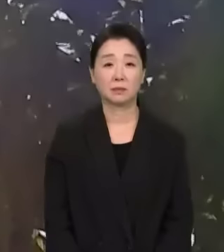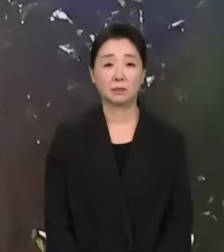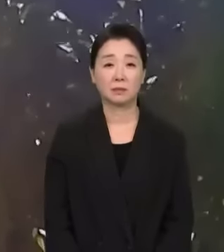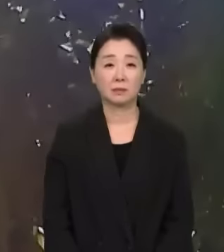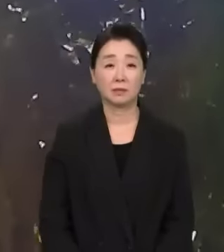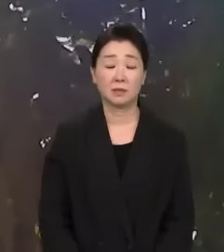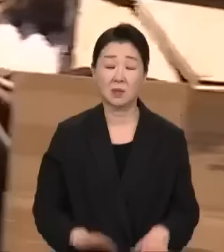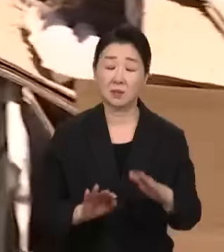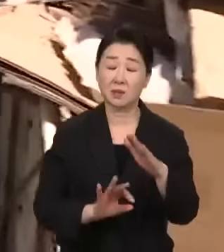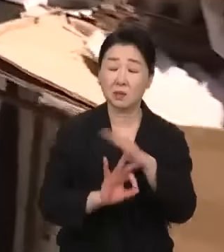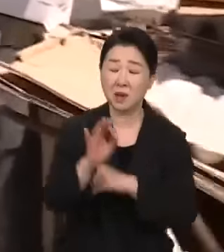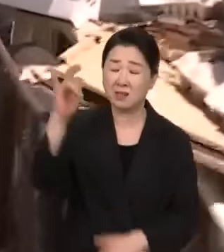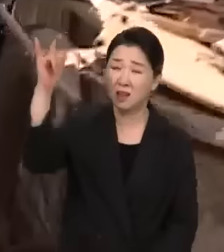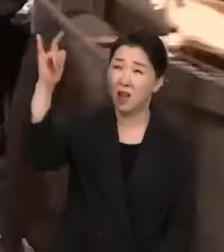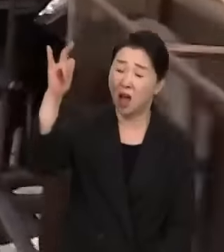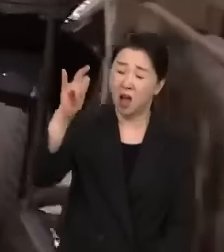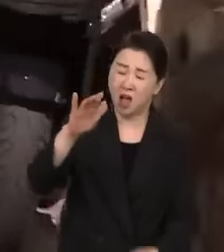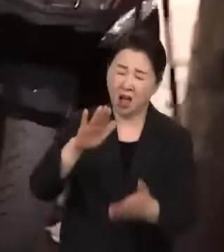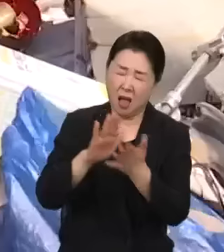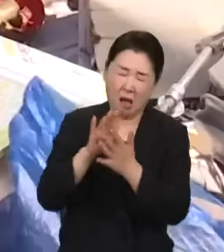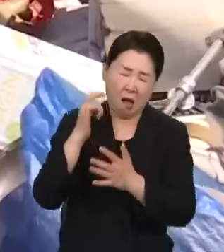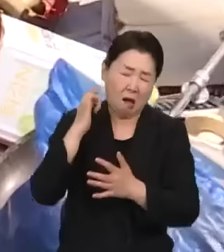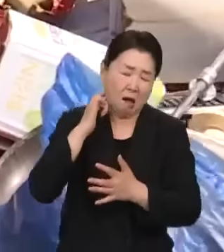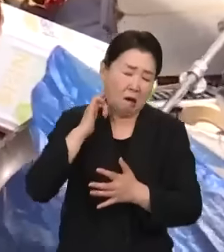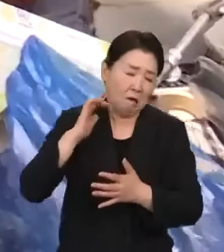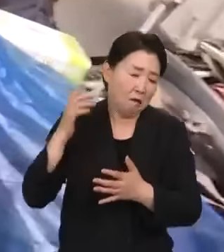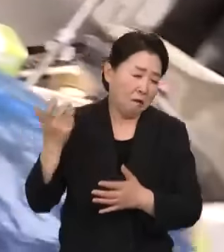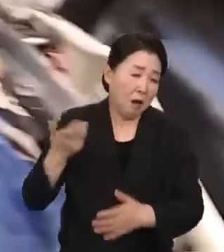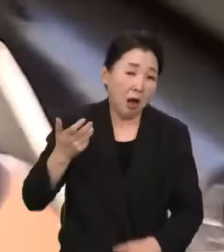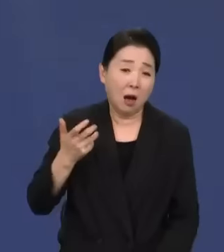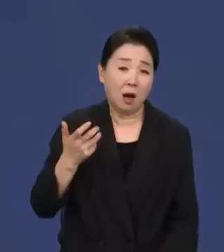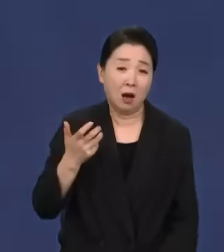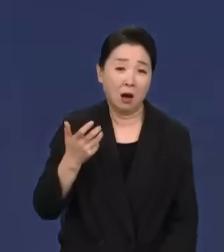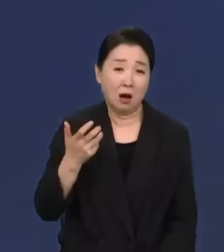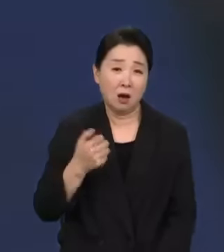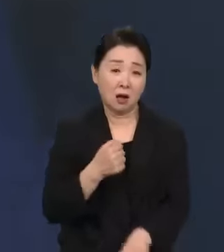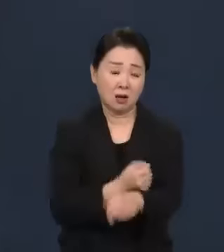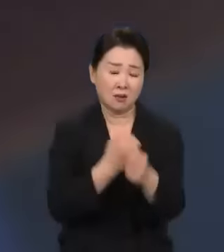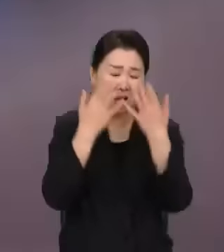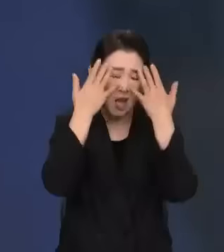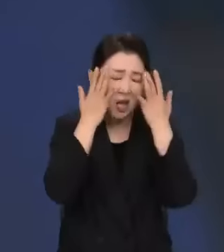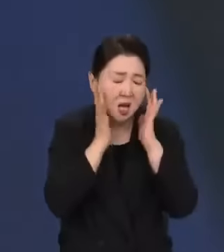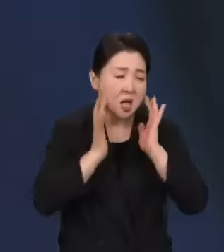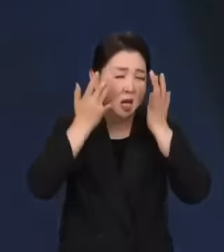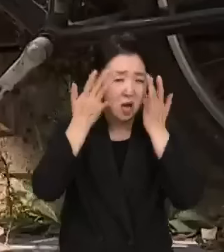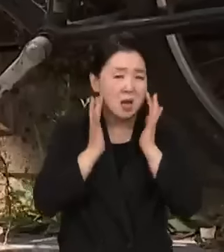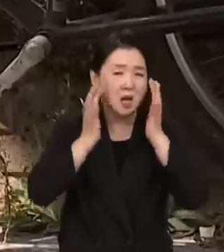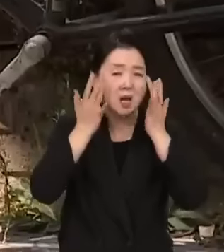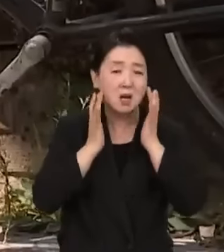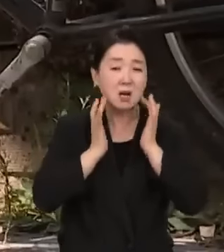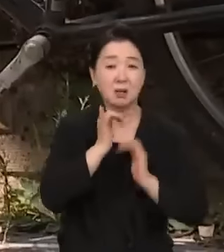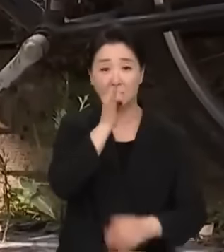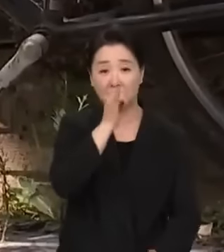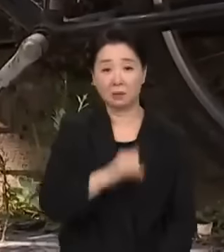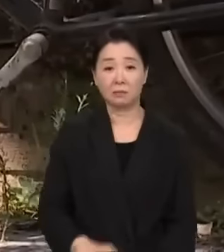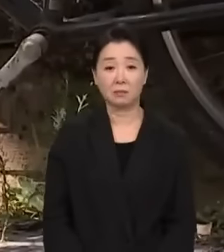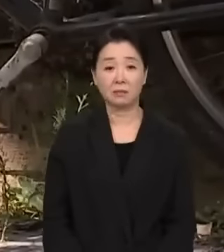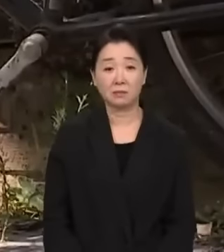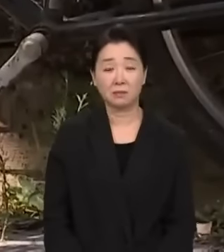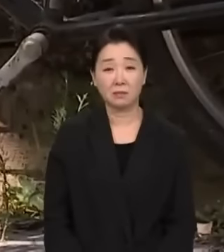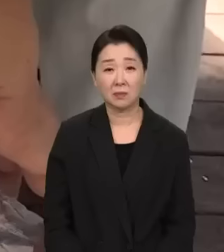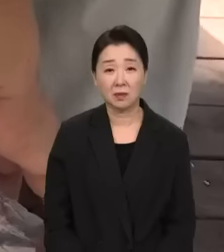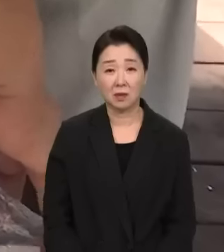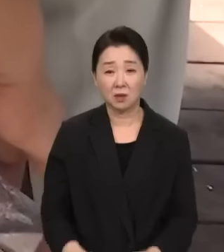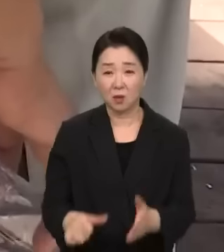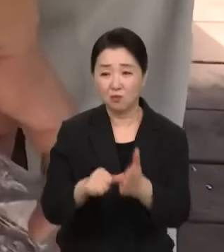아직 오전인데 햇살은 뜨겁다 못해 따갑습니다. 작업자 얼굴에 땀이 줄줄 흘러내립니다. 잠깐 재활용